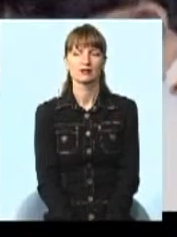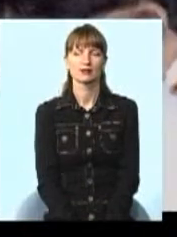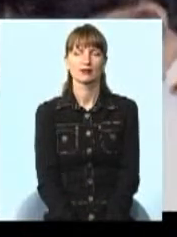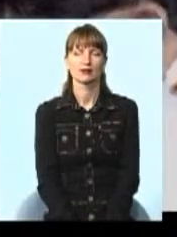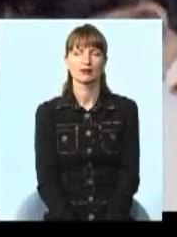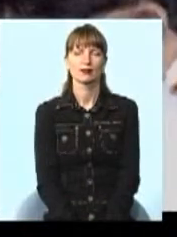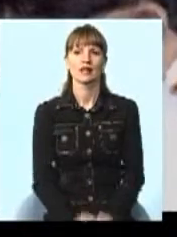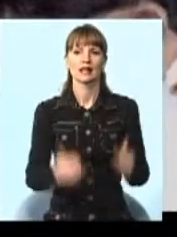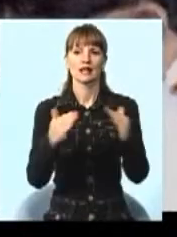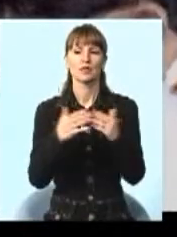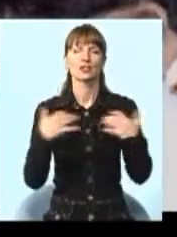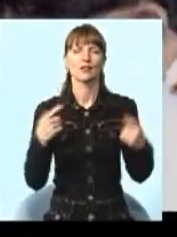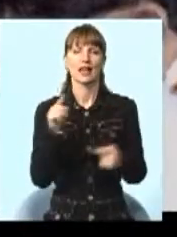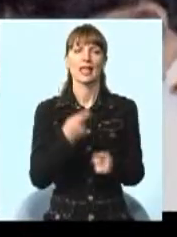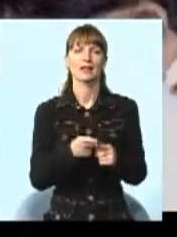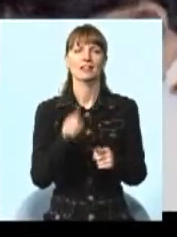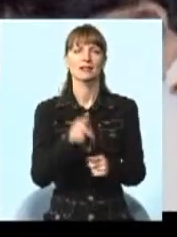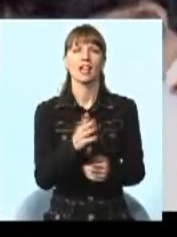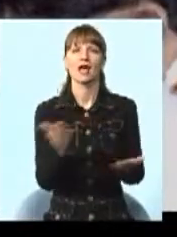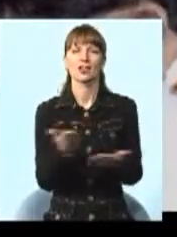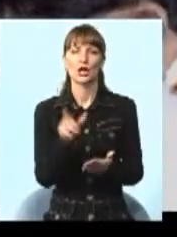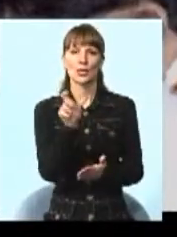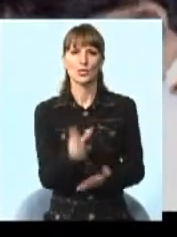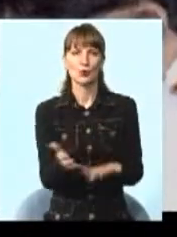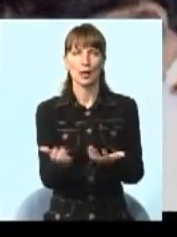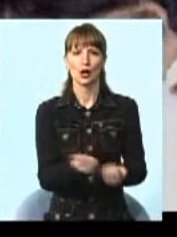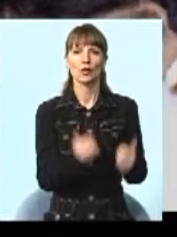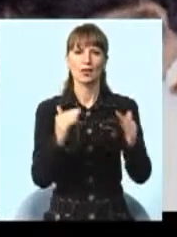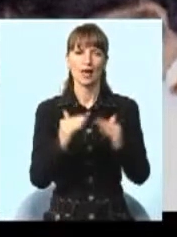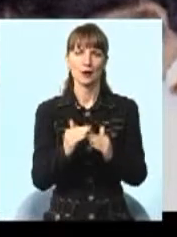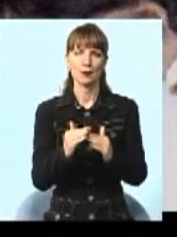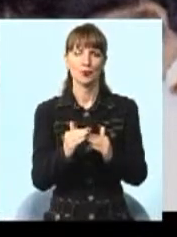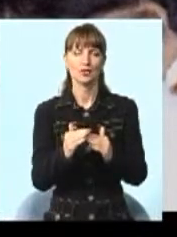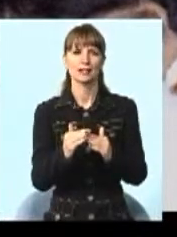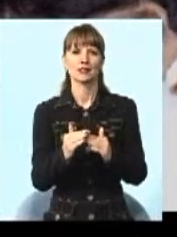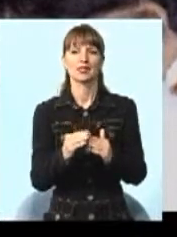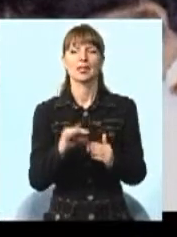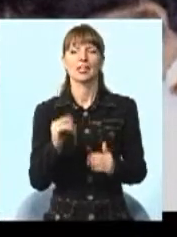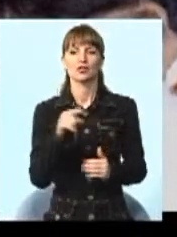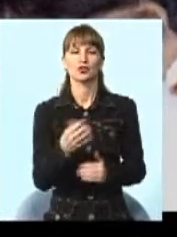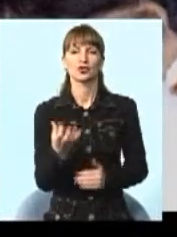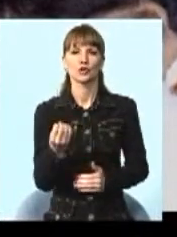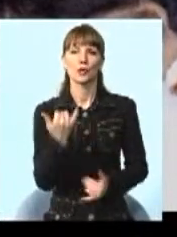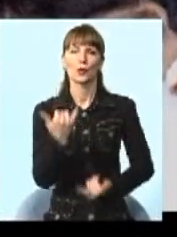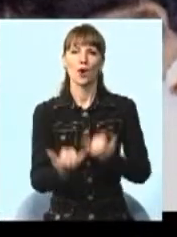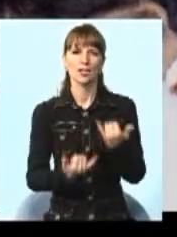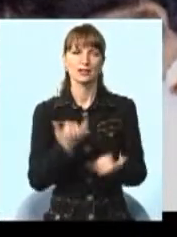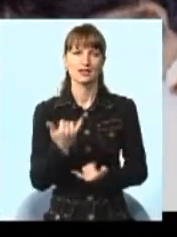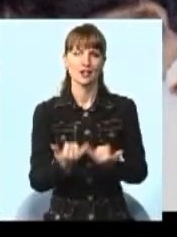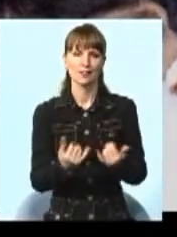Домашние животные – это те, которые люди берут домой и Они еще их